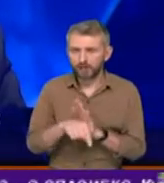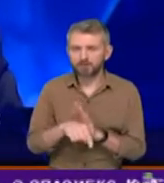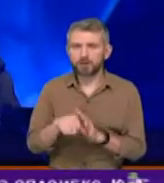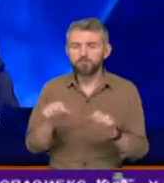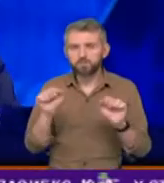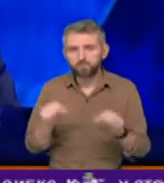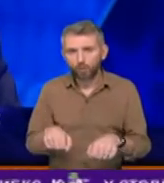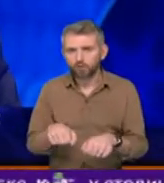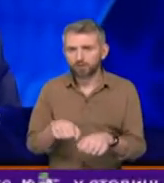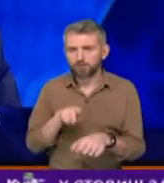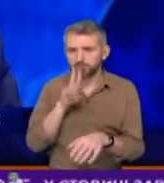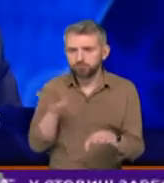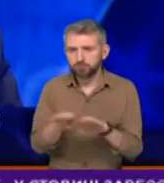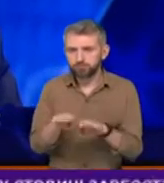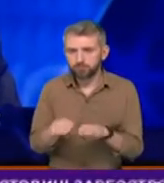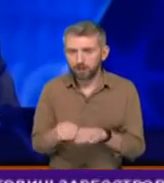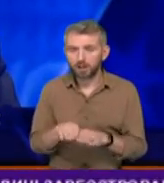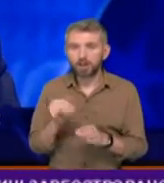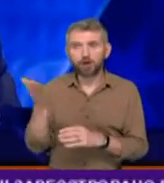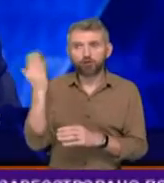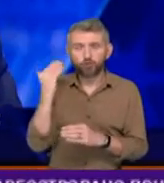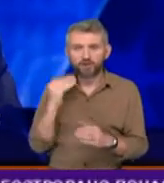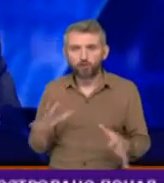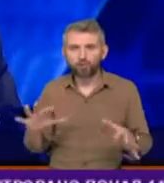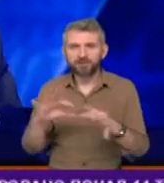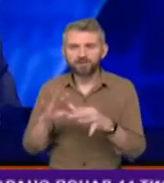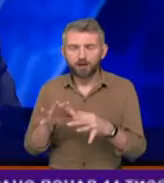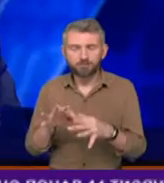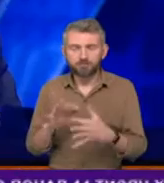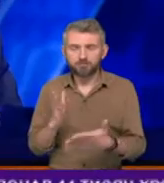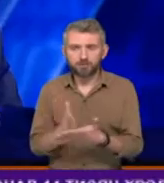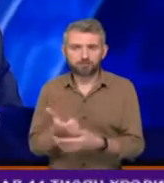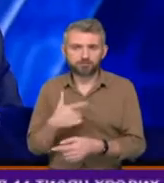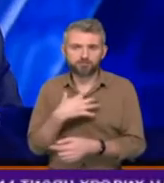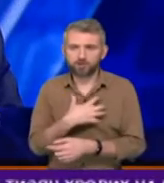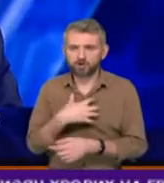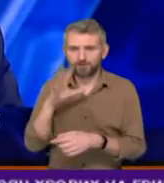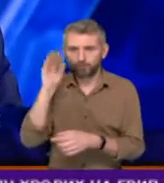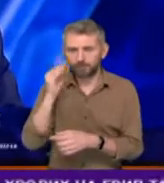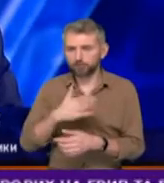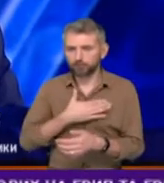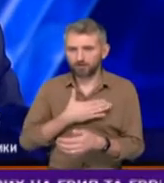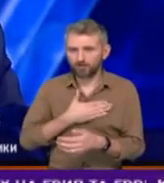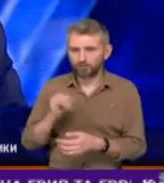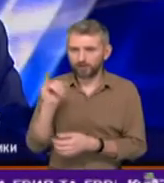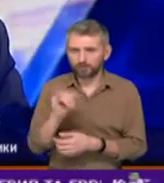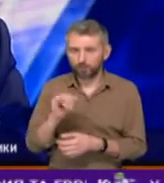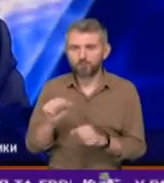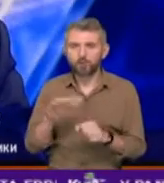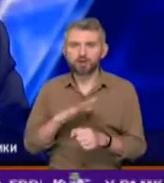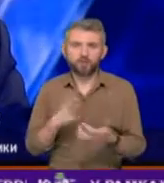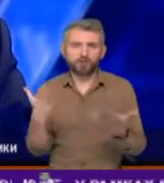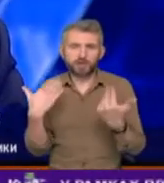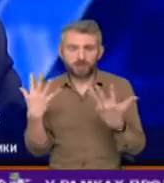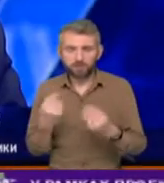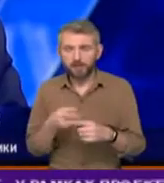можна певні паралелі провести, і тоді об'єднання, яке безумовно є червоною датою нашого календаря, і мені здається, могло б стати навіть вихідним днем.